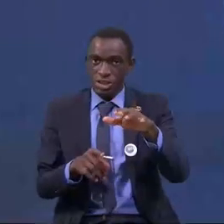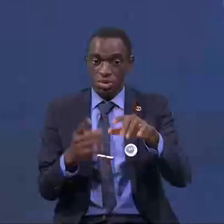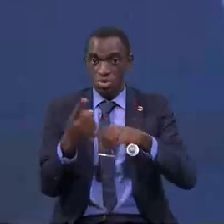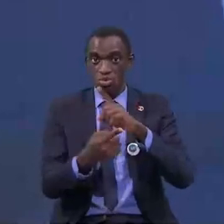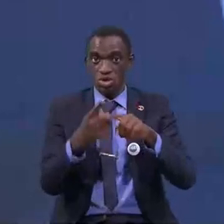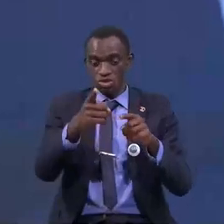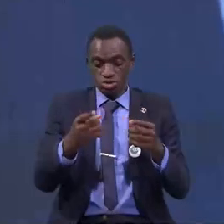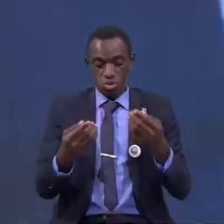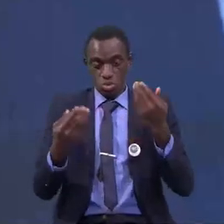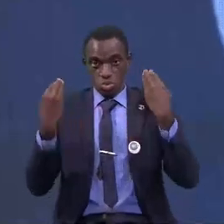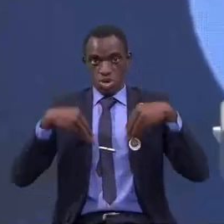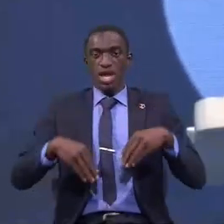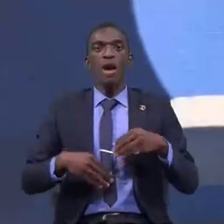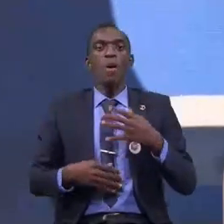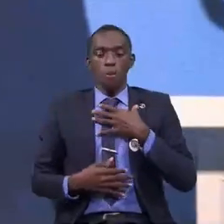si vous portez un habit blanc